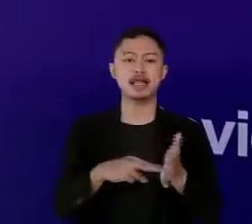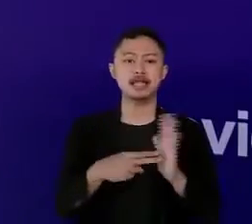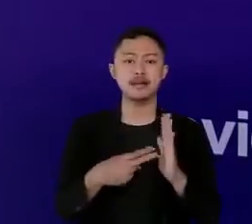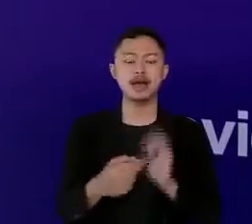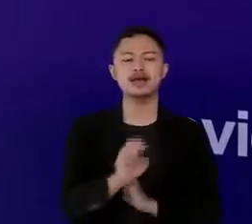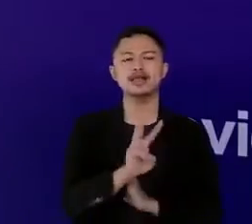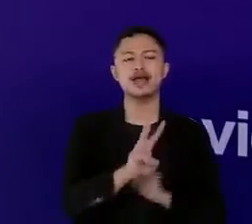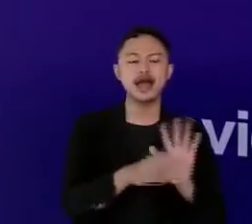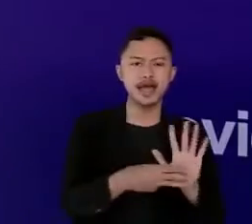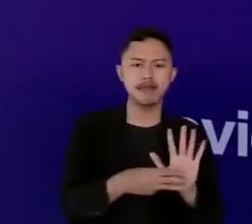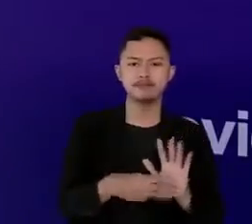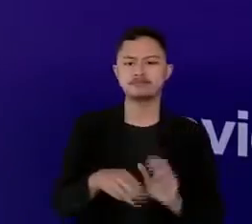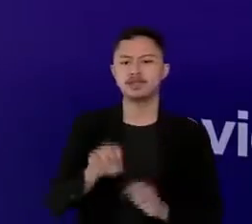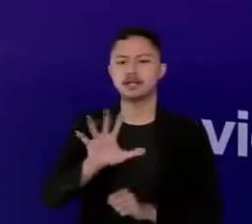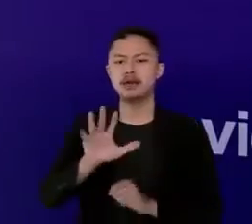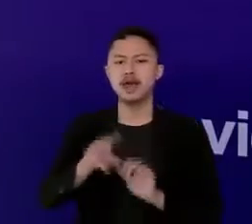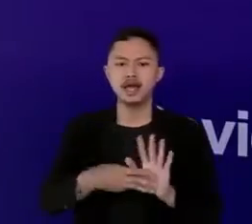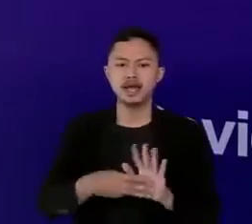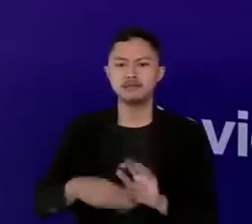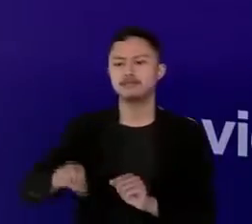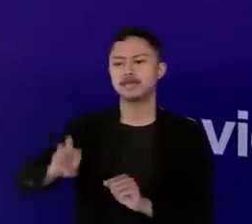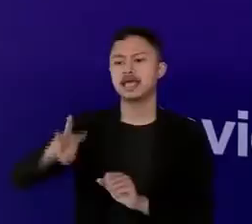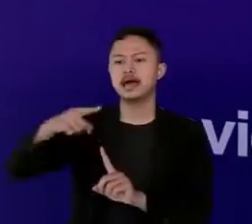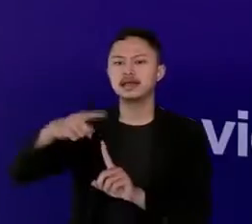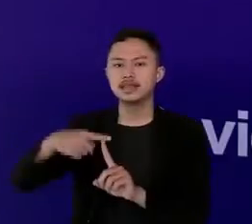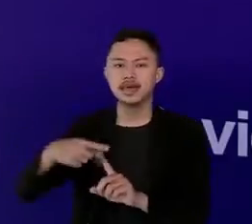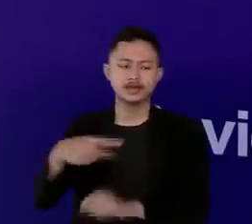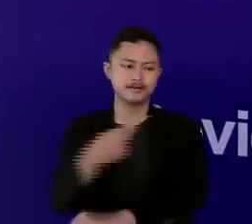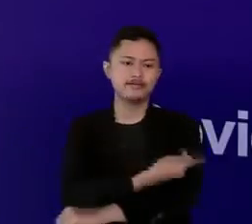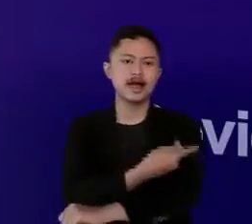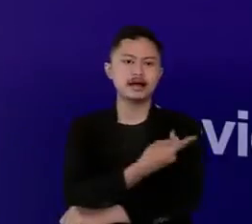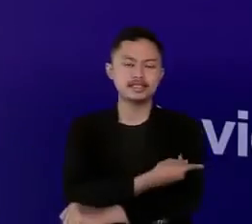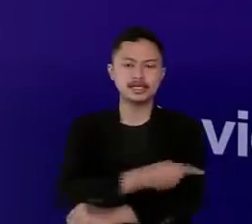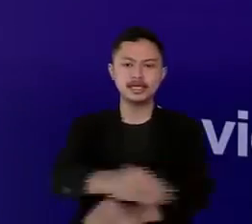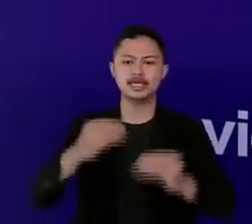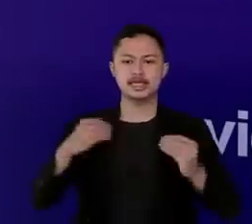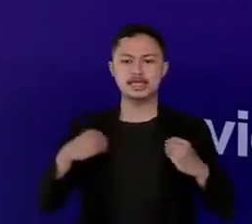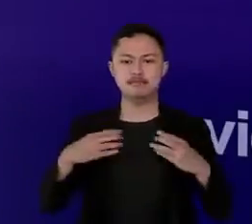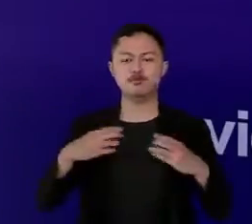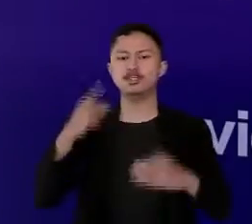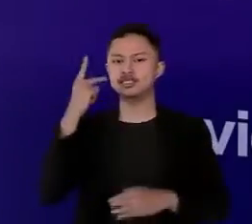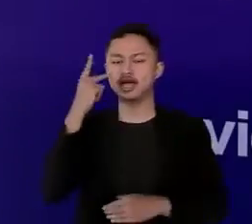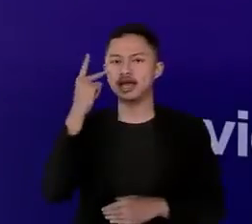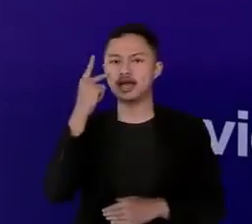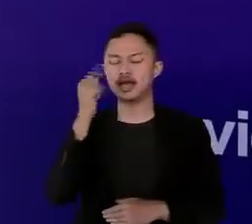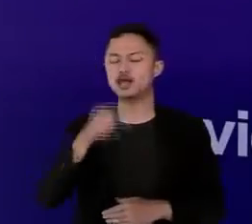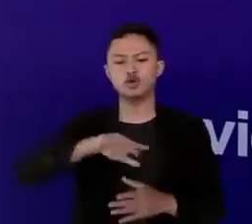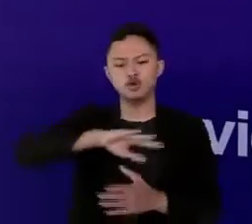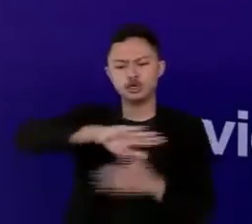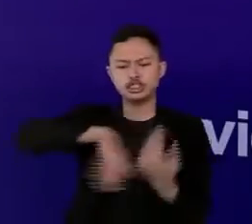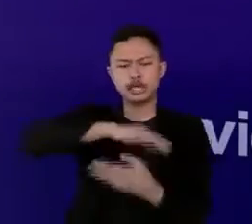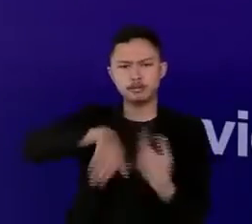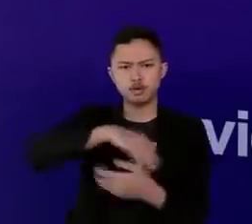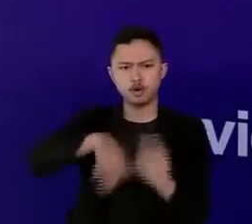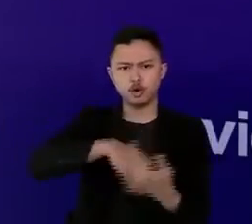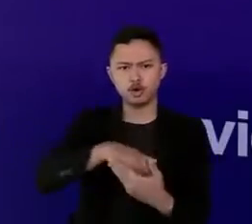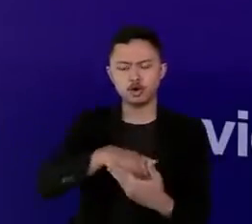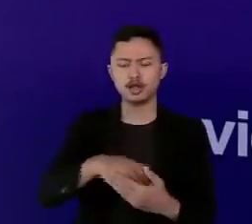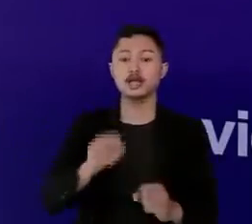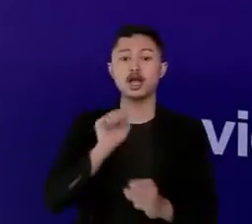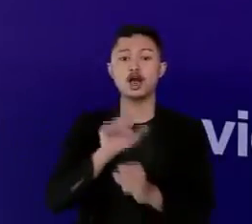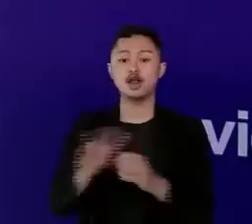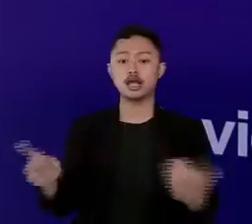menjaga imunitas itu merupakan gabungan yang bisa mencegah masuknya virus